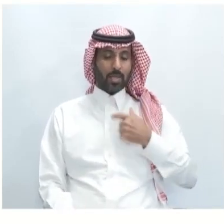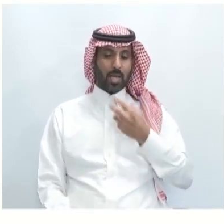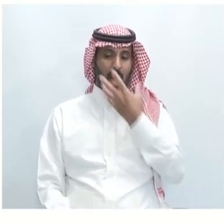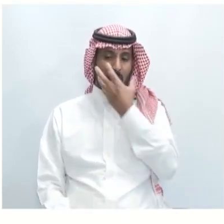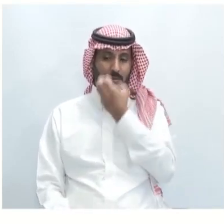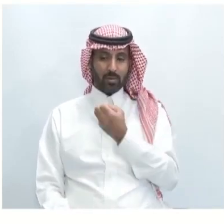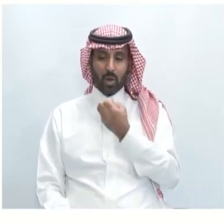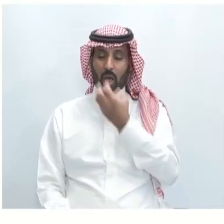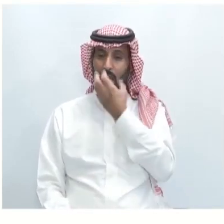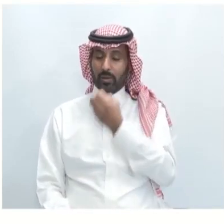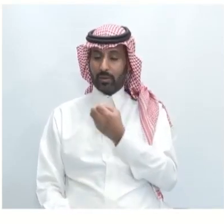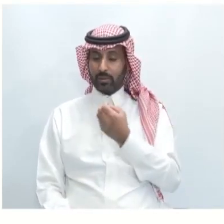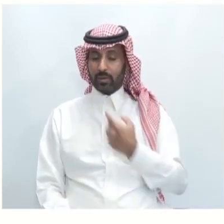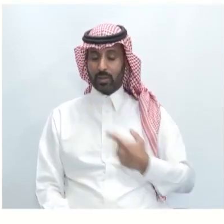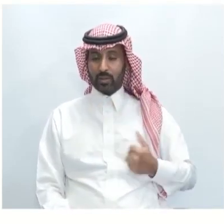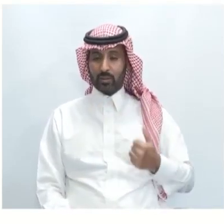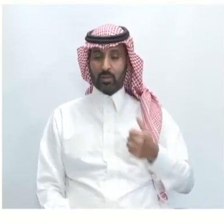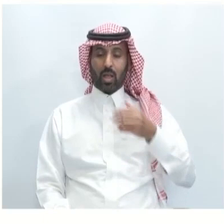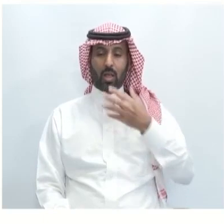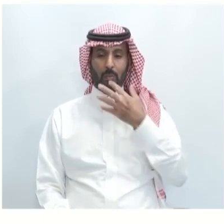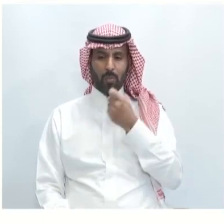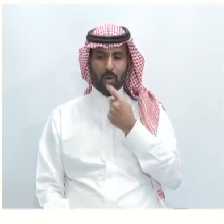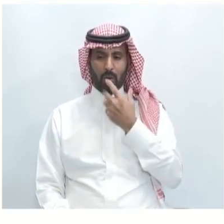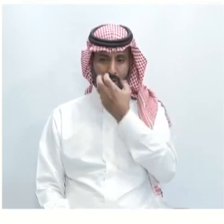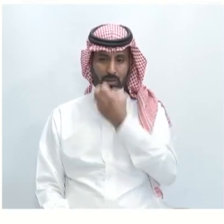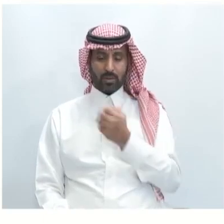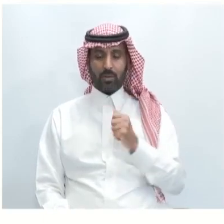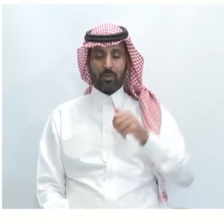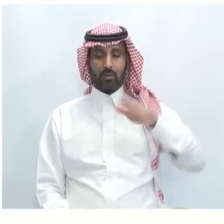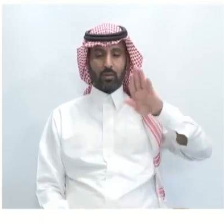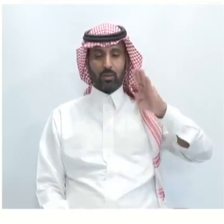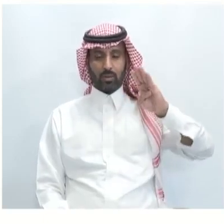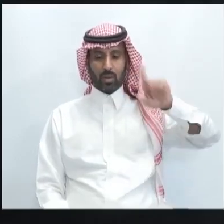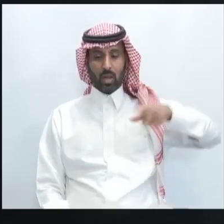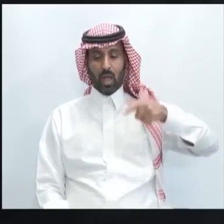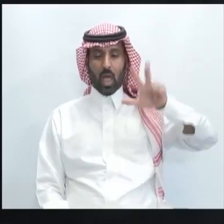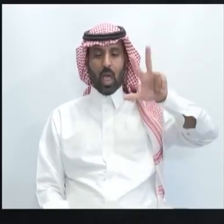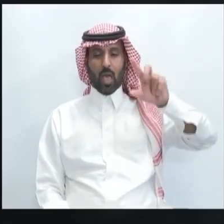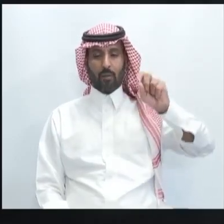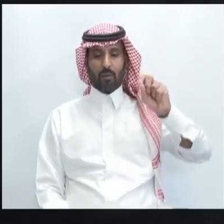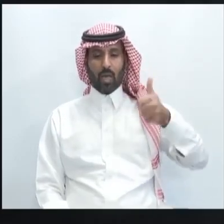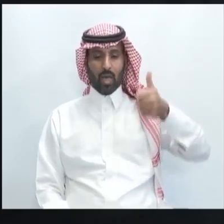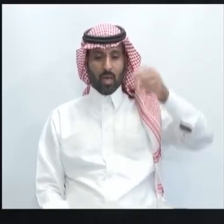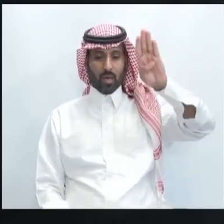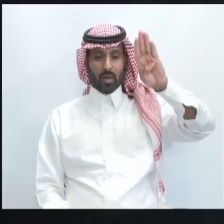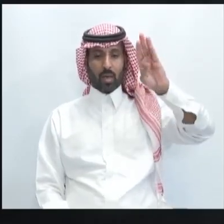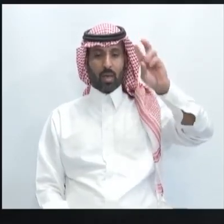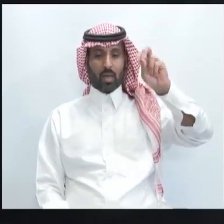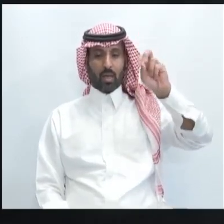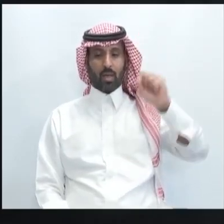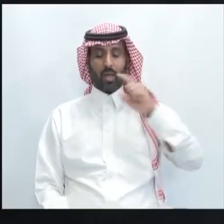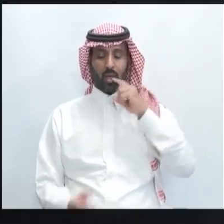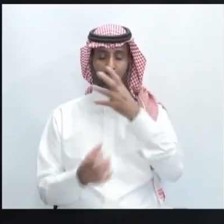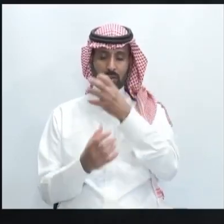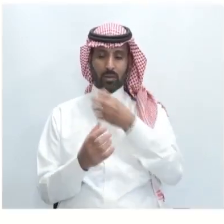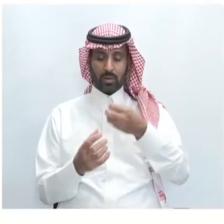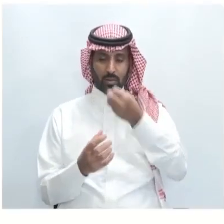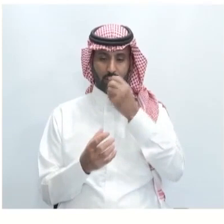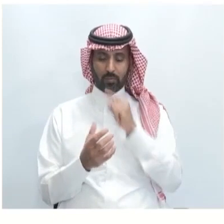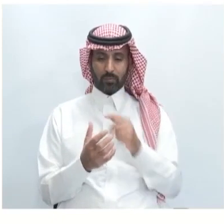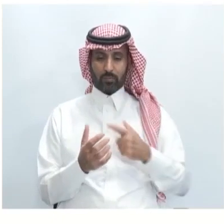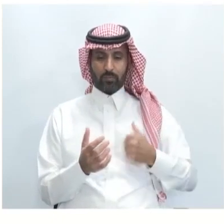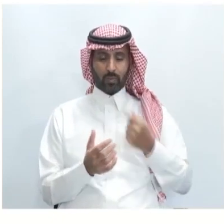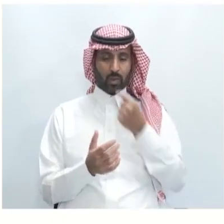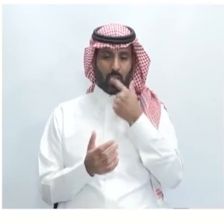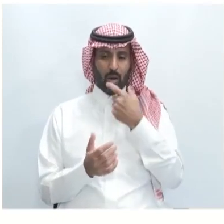ركز على حرف الفاء هنا نقول فركتوز موجود في الفاكهه فاربط بحرف الفاء هنا يسمى